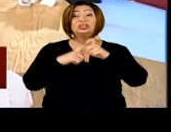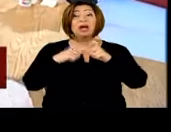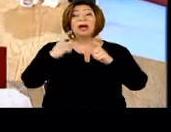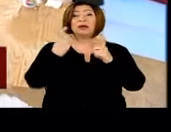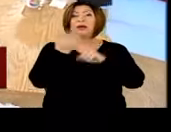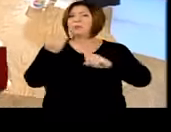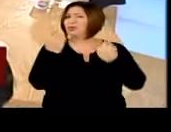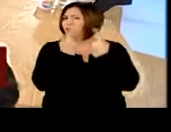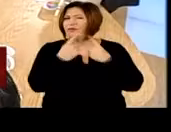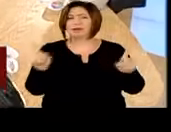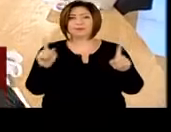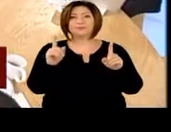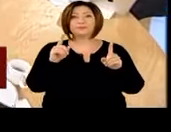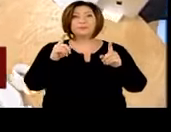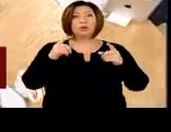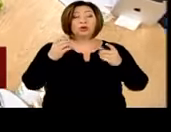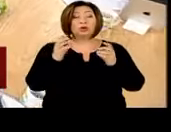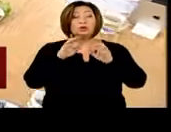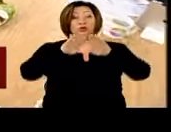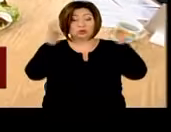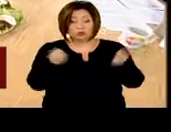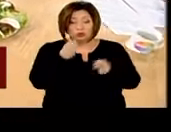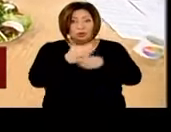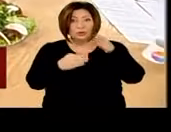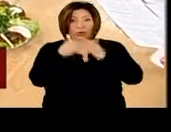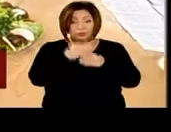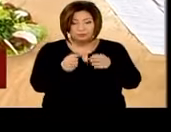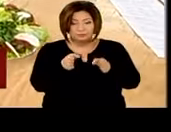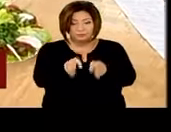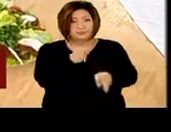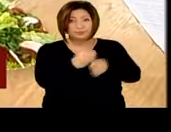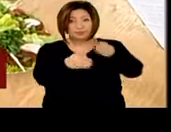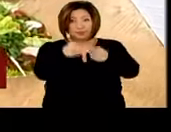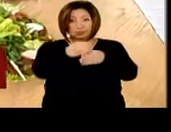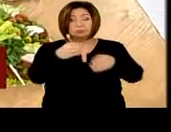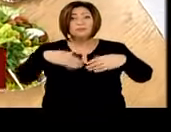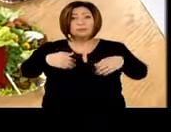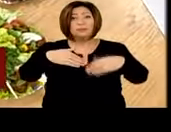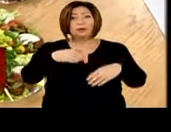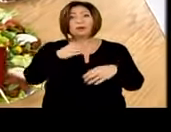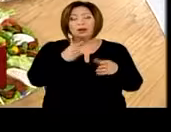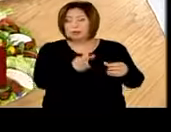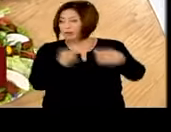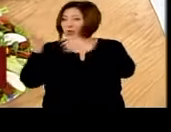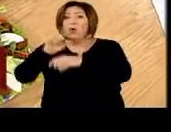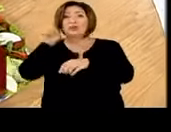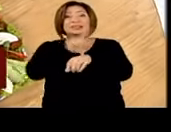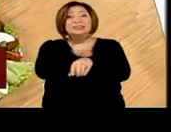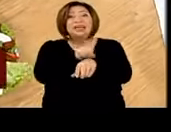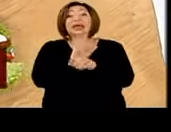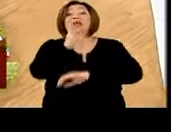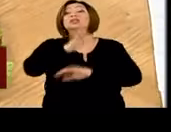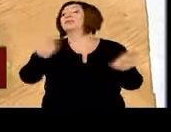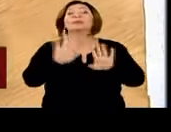Biraz bahsedin lütfen. Şömineden çıkıp müşteriye ulaşması 10 saniyeyi geçmeyecek. Geçmemesi